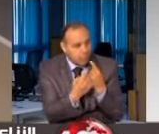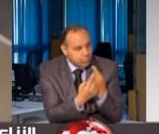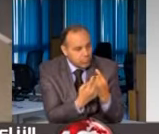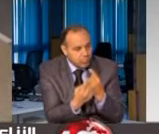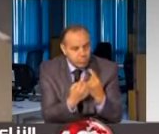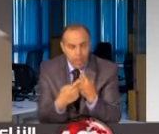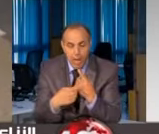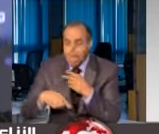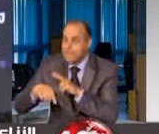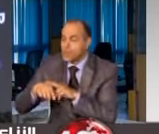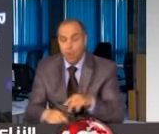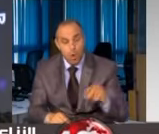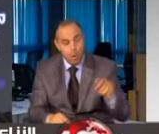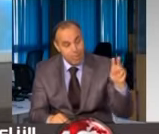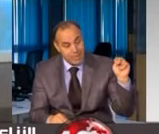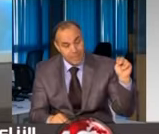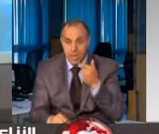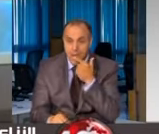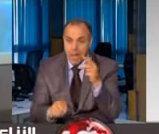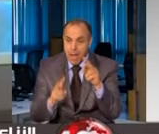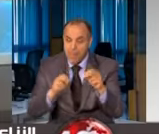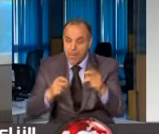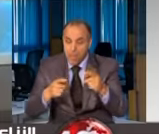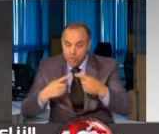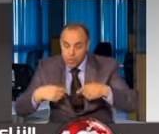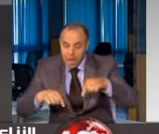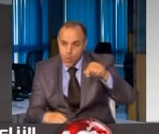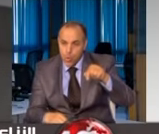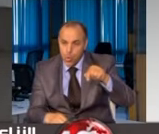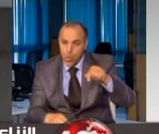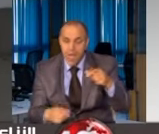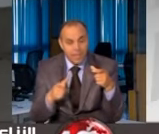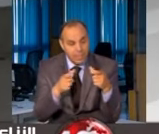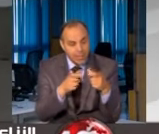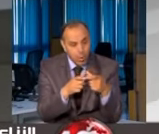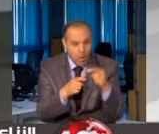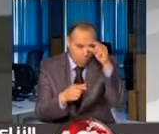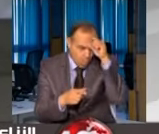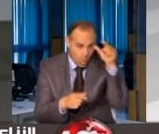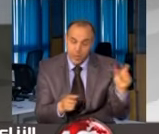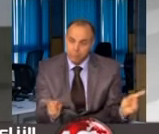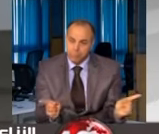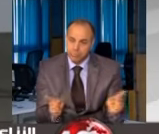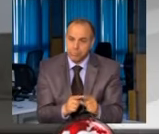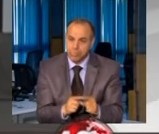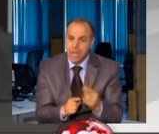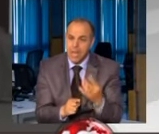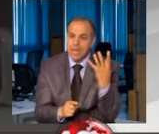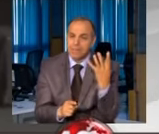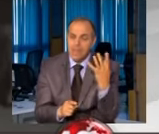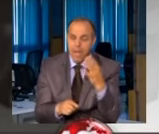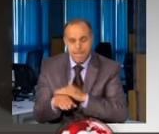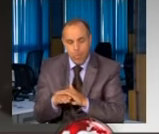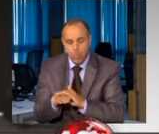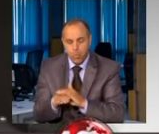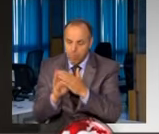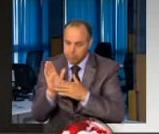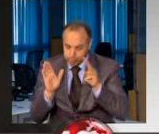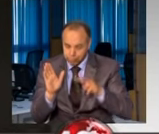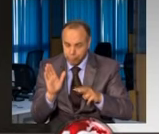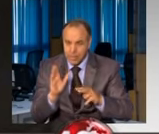برعاية الأمم المتحدة. ويبحث اجتماع اليوم بين وفدي الحكومة والحوثيين 5 محاور أساسية،